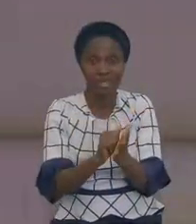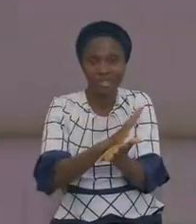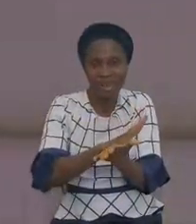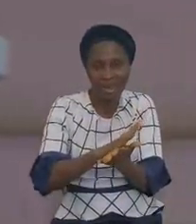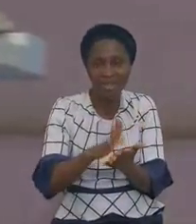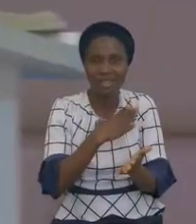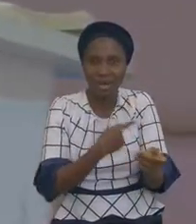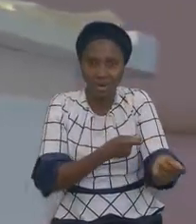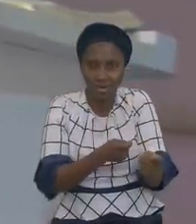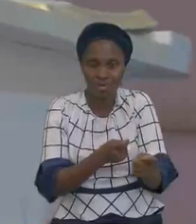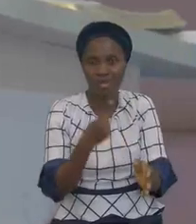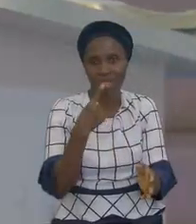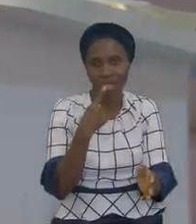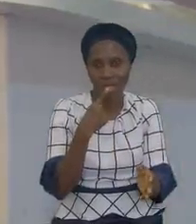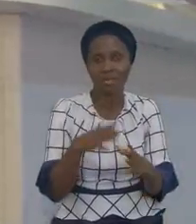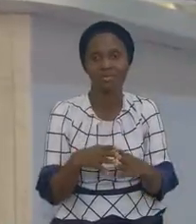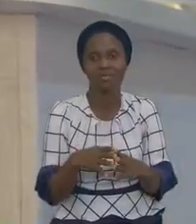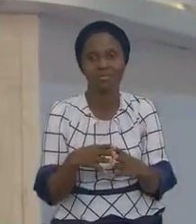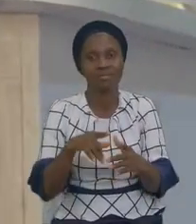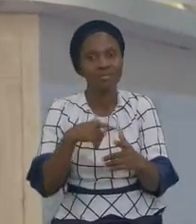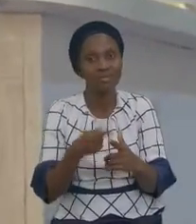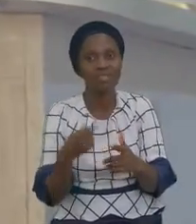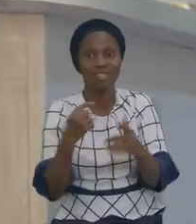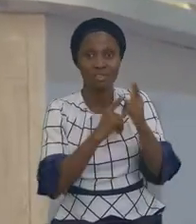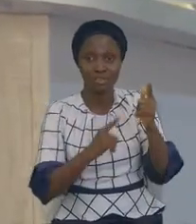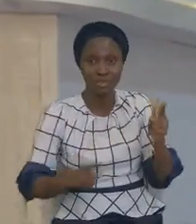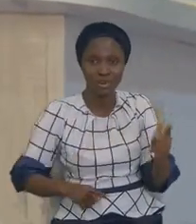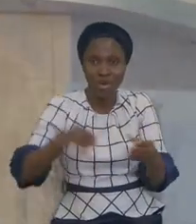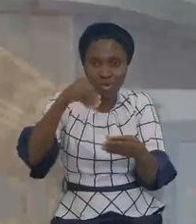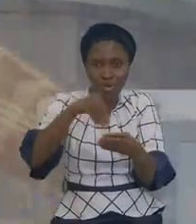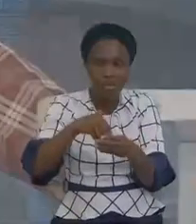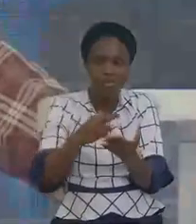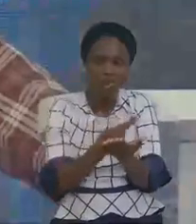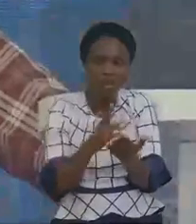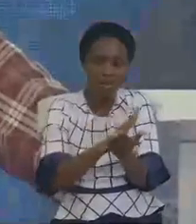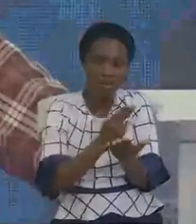et le Seigneur met la justice et la sainteté dans nos vies.